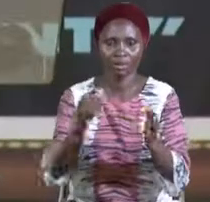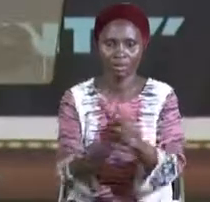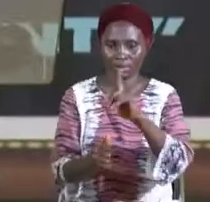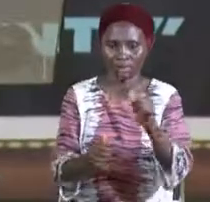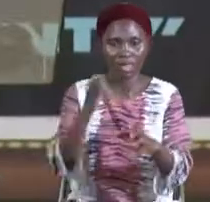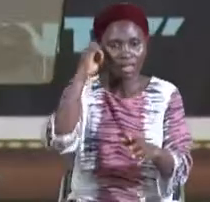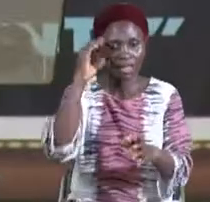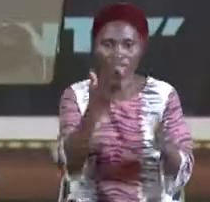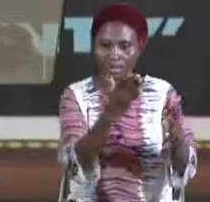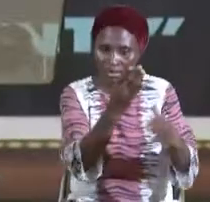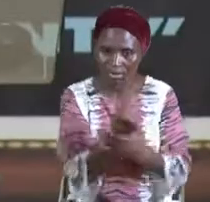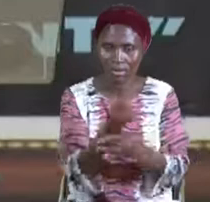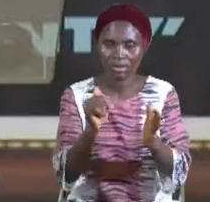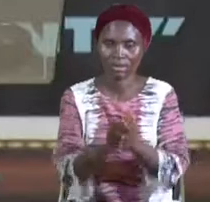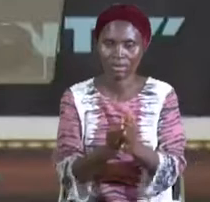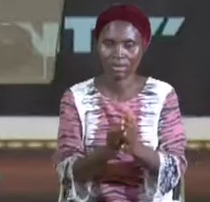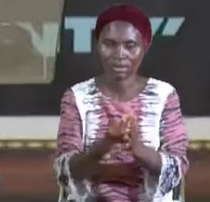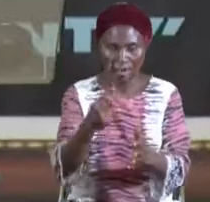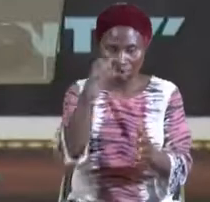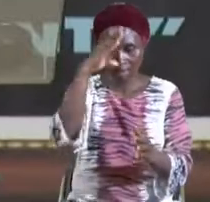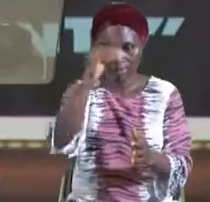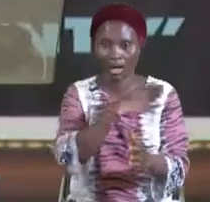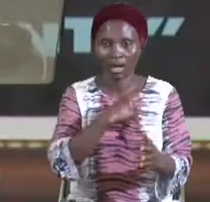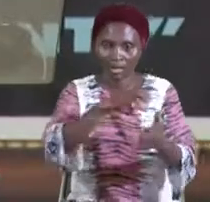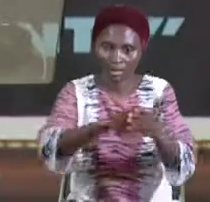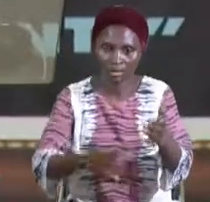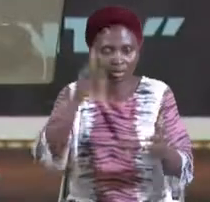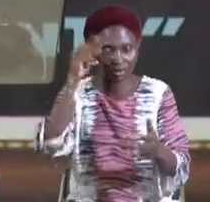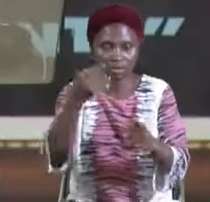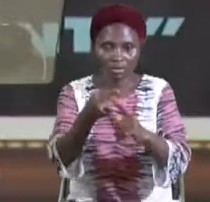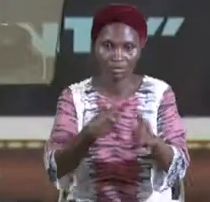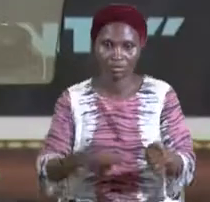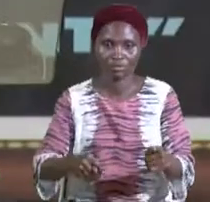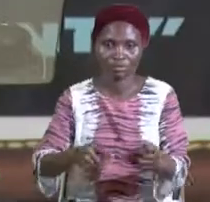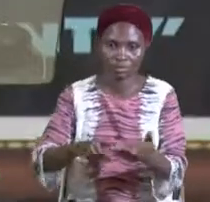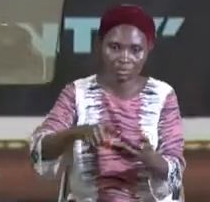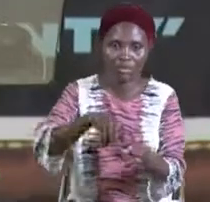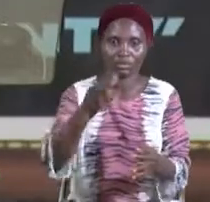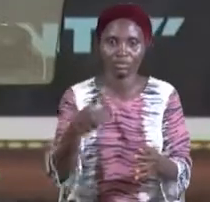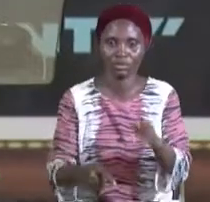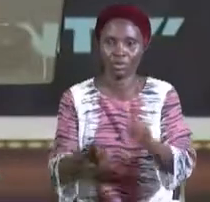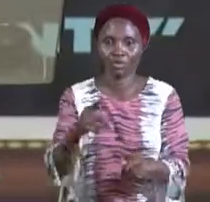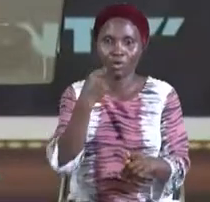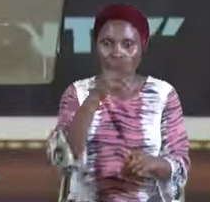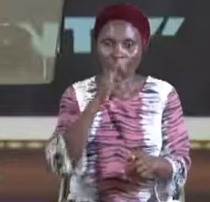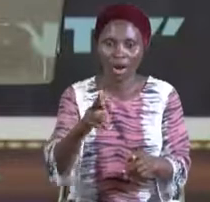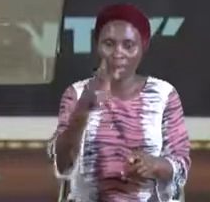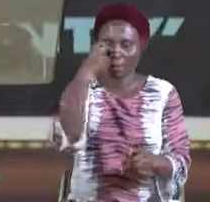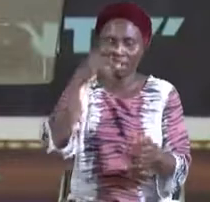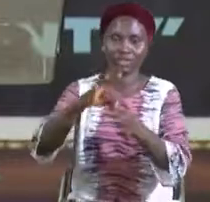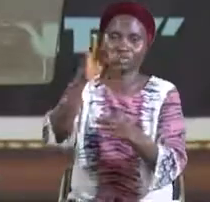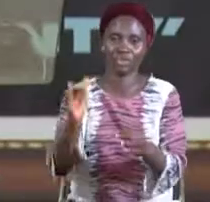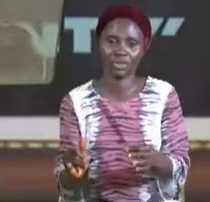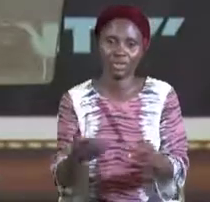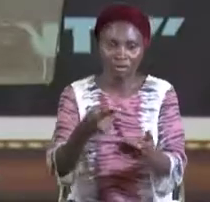prit l'aveugle et il le sortit du milieu des gens qui sont aveugles spirituellement,